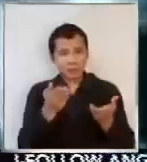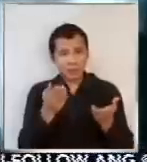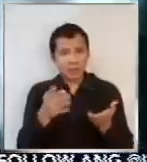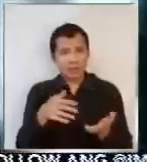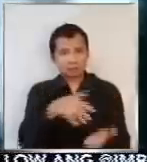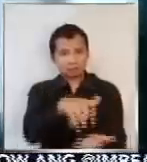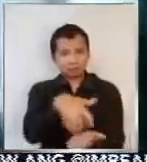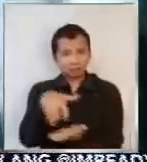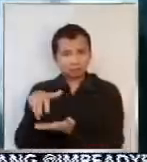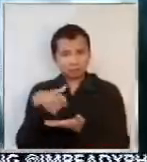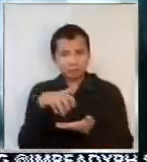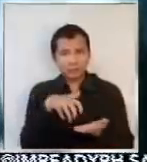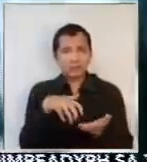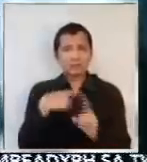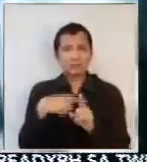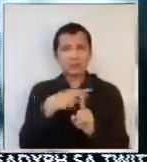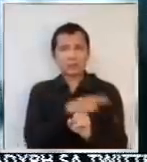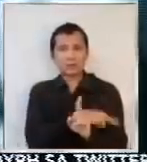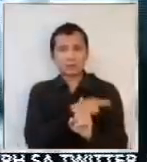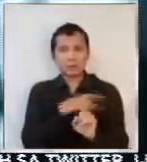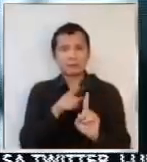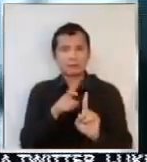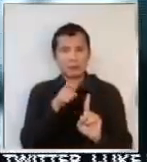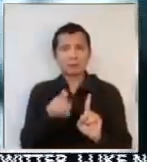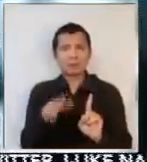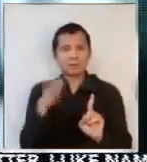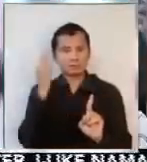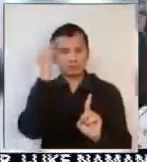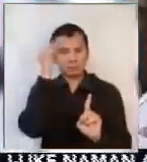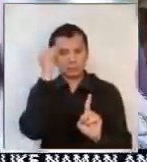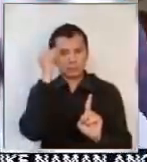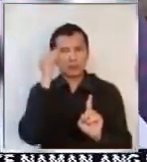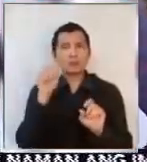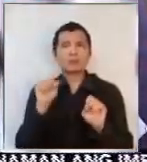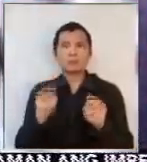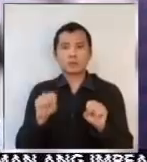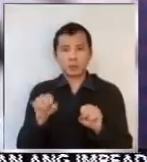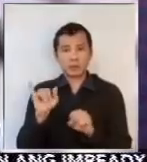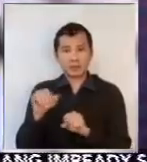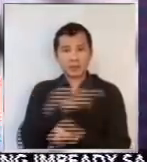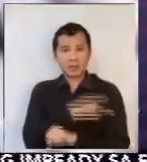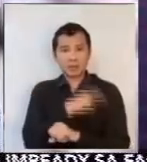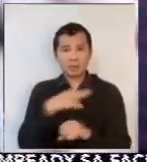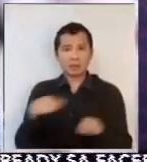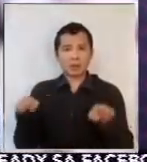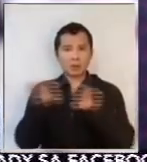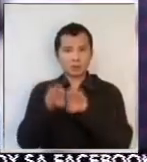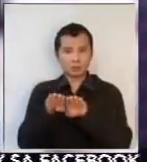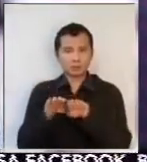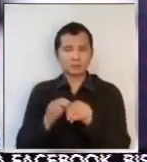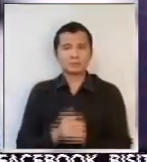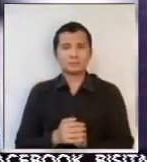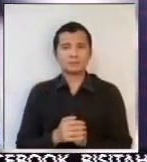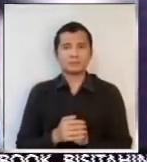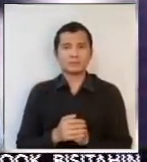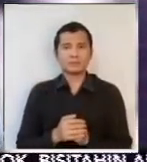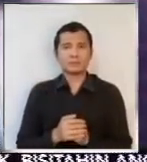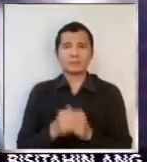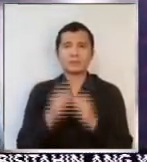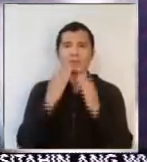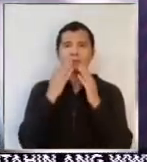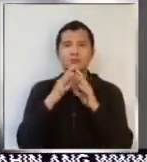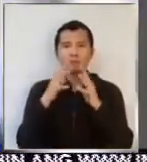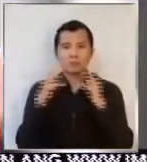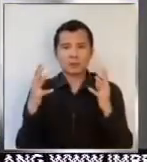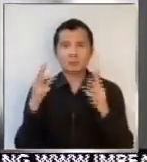gamit ng rapid test kit. Posible raw itong ipasara. Maraming salamat doon sa isang netizen na talagang took time